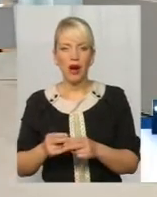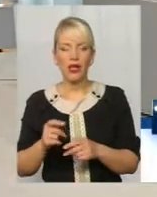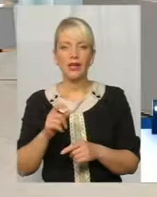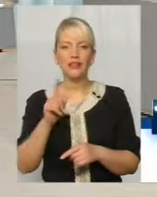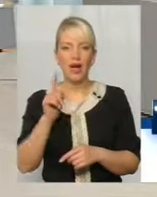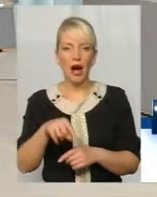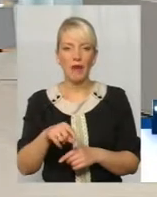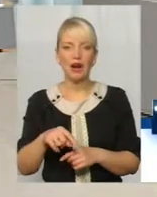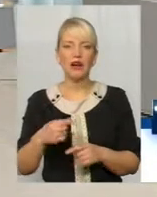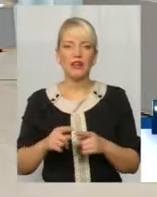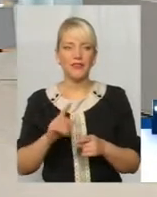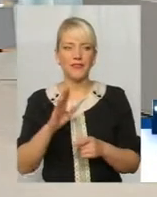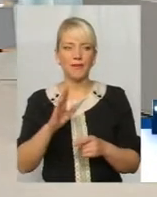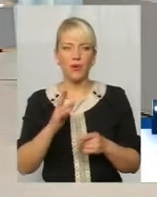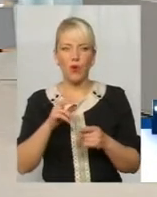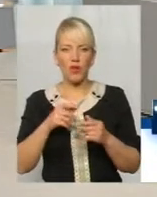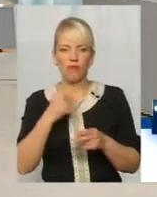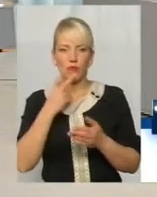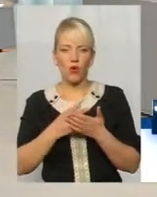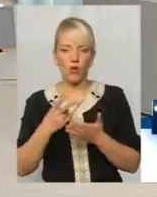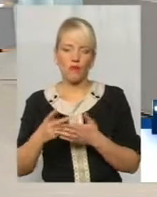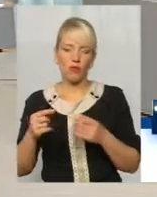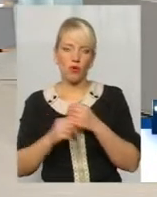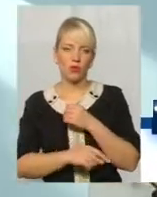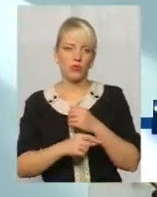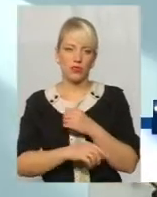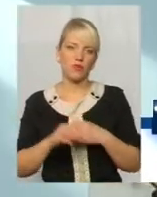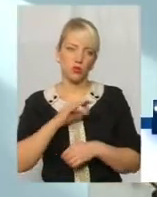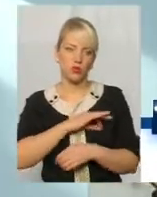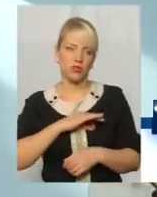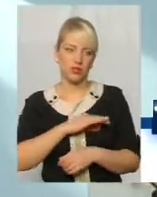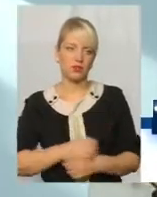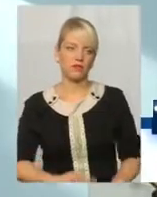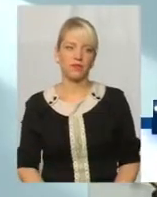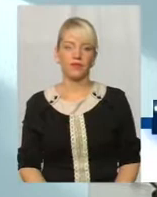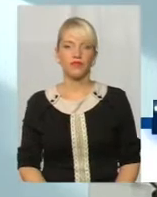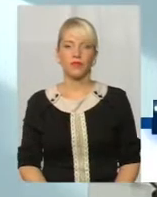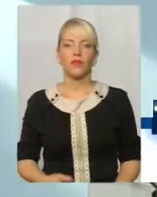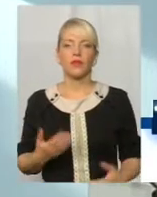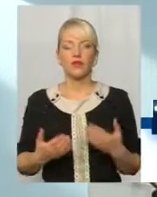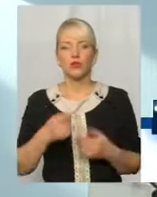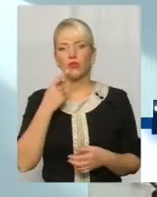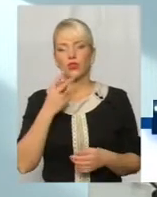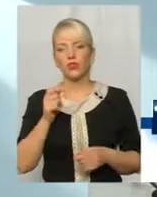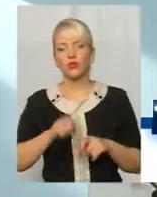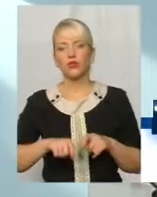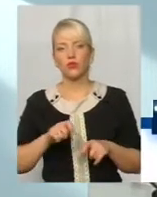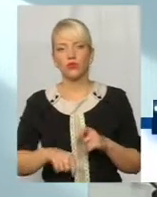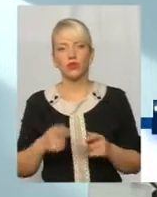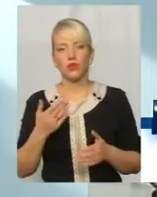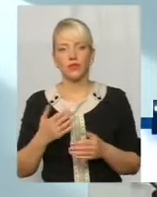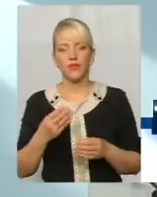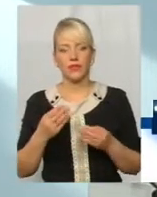саме проявам корупції в органах юстиції. Однозначно. Діє, якщо говорити про контроль, як ви сказали,